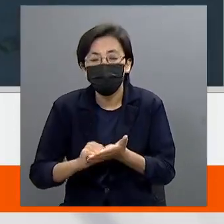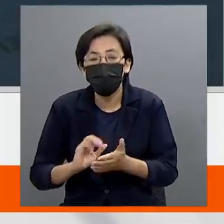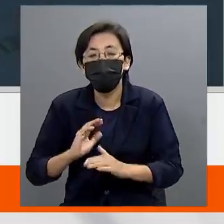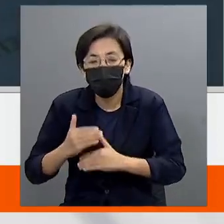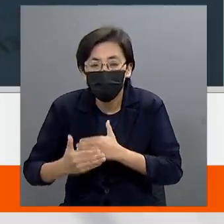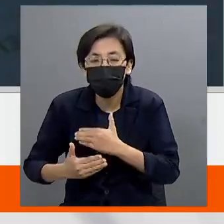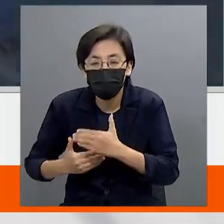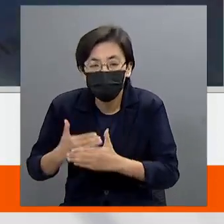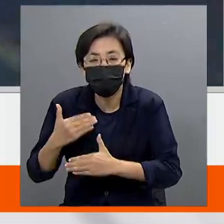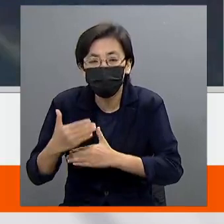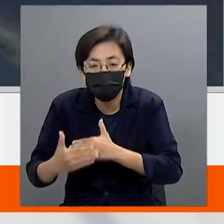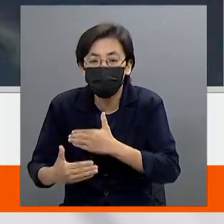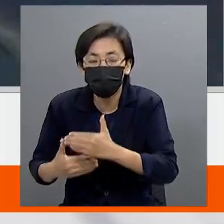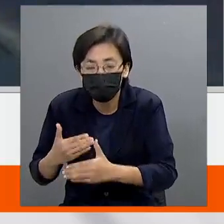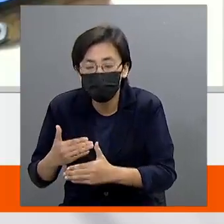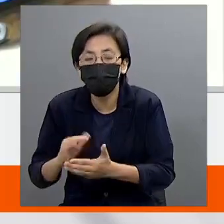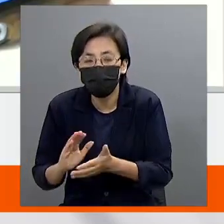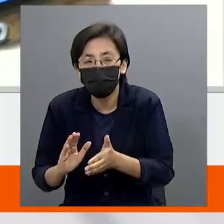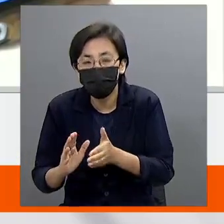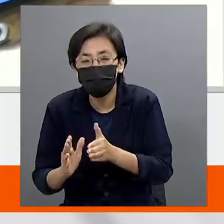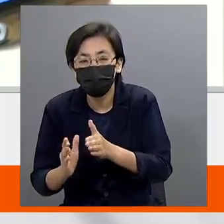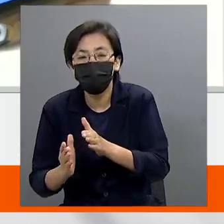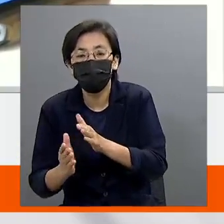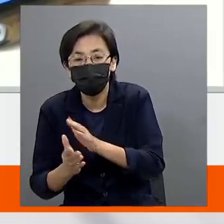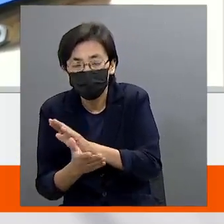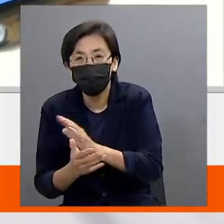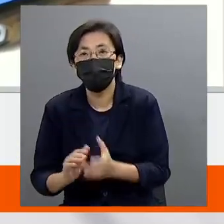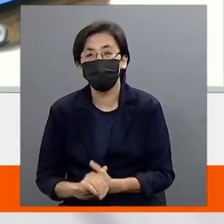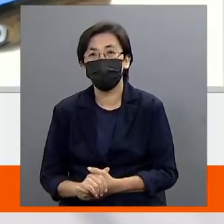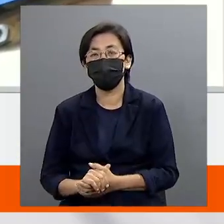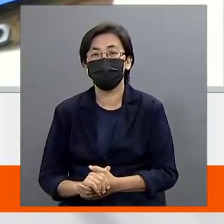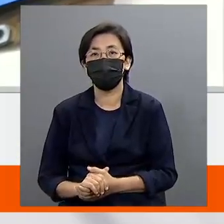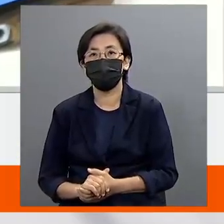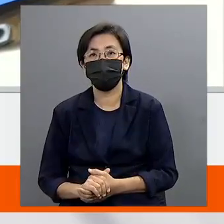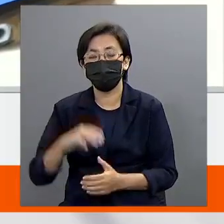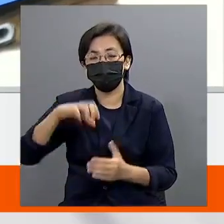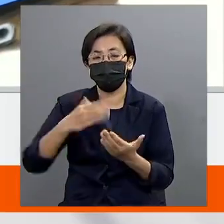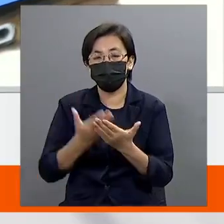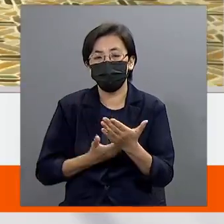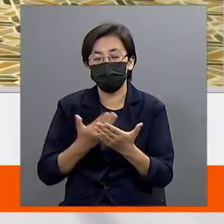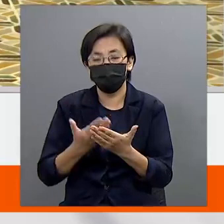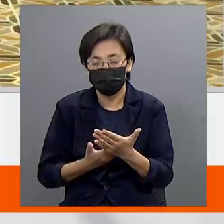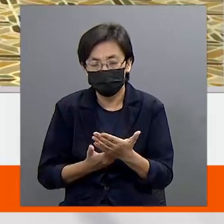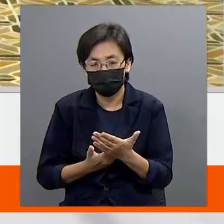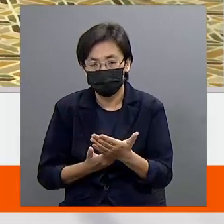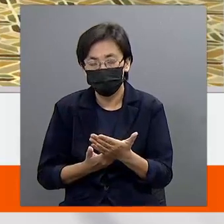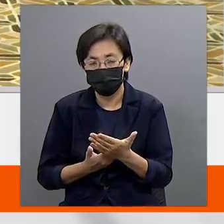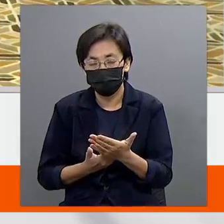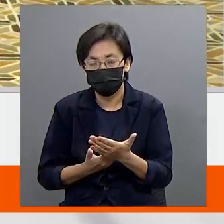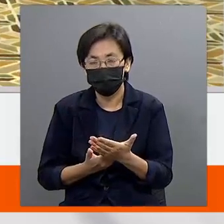สมมุตินะครับสมมุติคือสำนักอาจจะค่อยๆทยอยว่าประกาศลดแมปว่